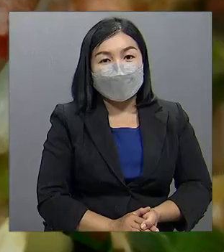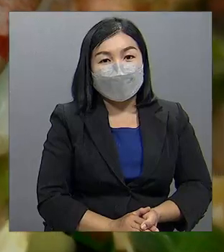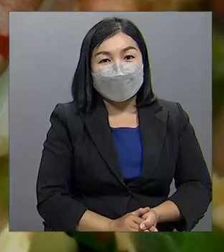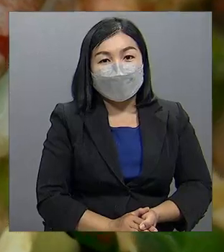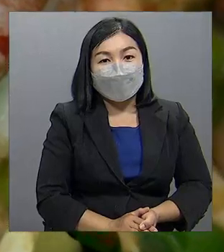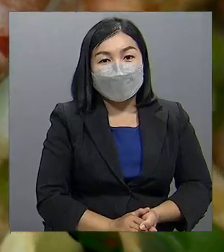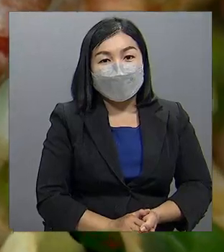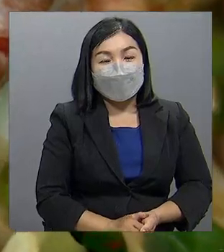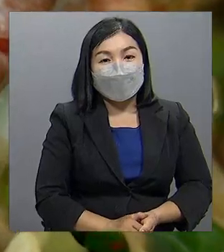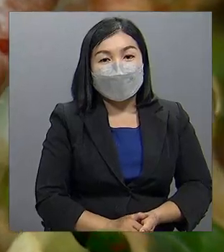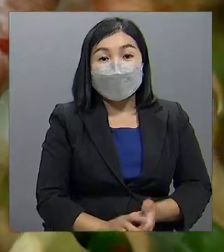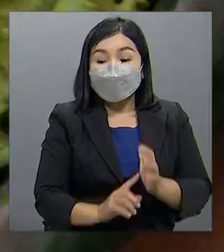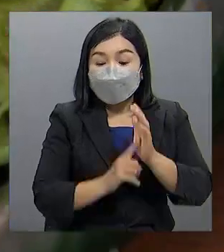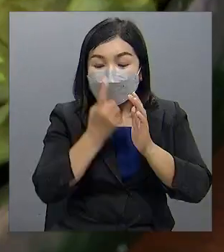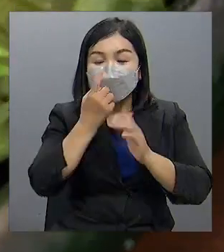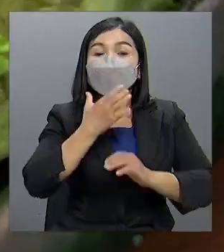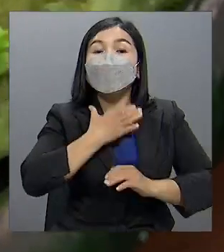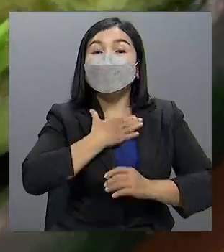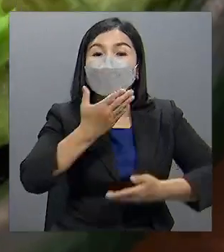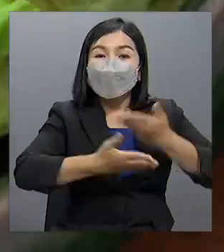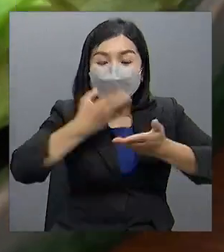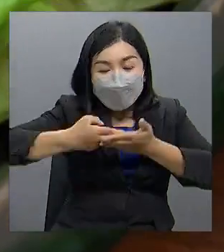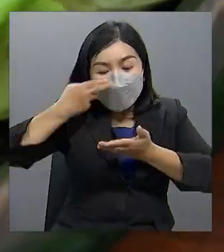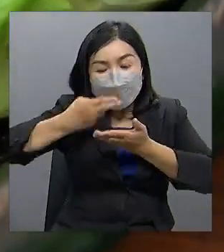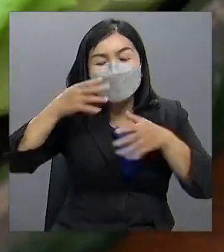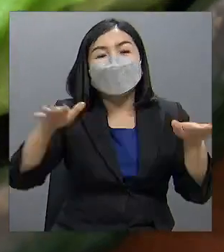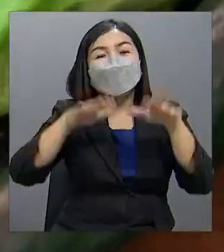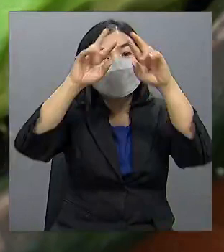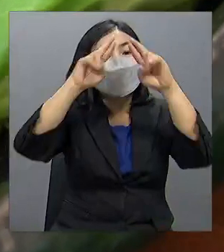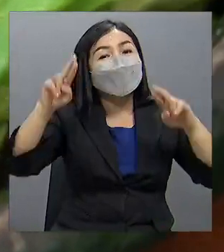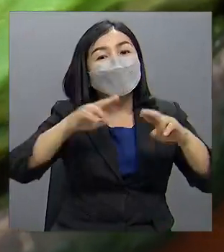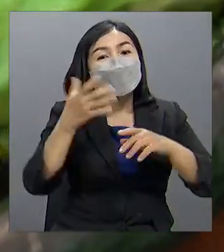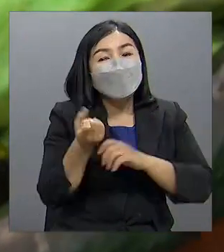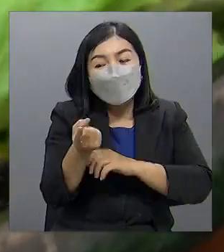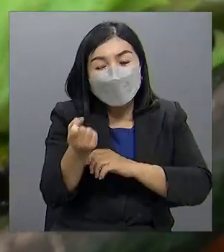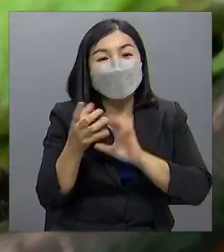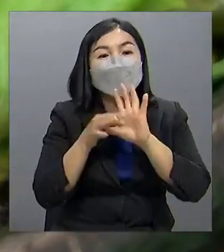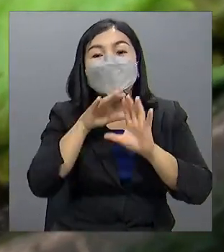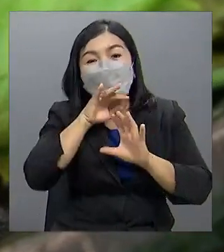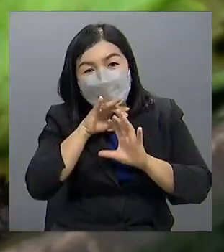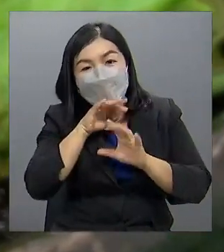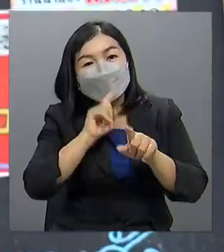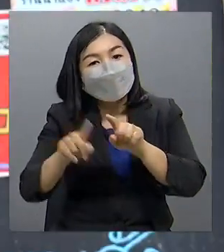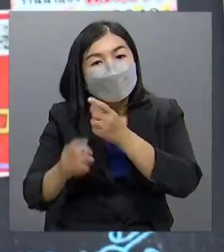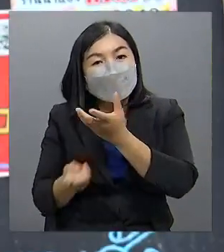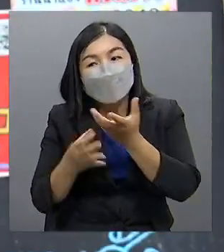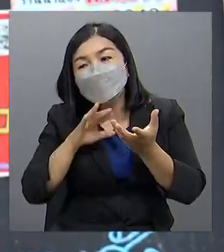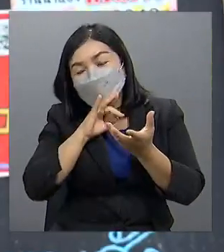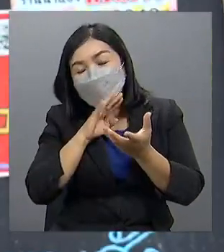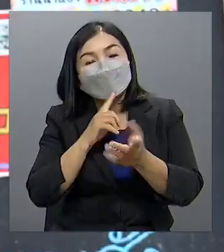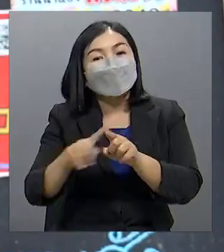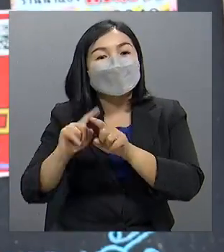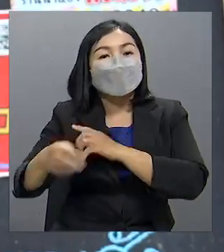เริ่มแรกผมก็ขายเป็นก๋วยเตี๋ยวปกติทั่วไปเลยนะก๋วยเตี๋ยวหมูน้ำตกก๋วยเตี๋ยวหมูตุ๋นประมาณนั้นแล้วพอดีผมเป็นคนที่ชอบท